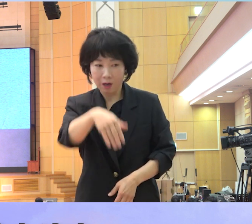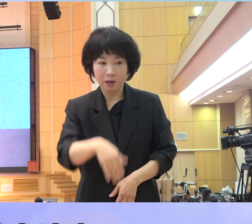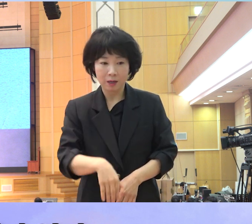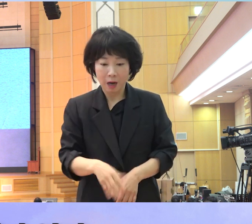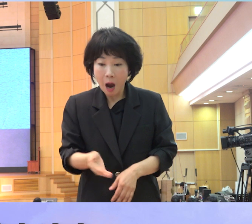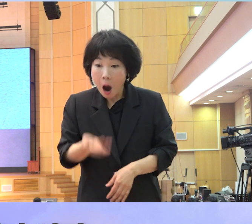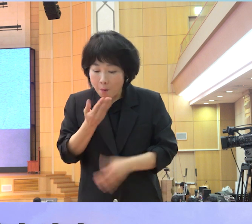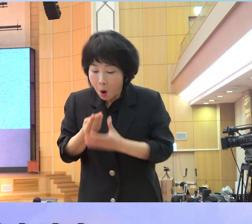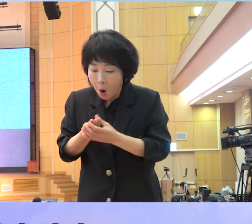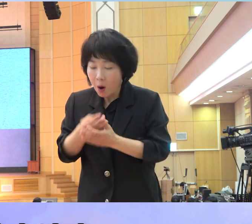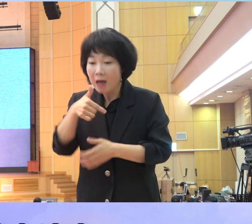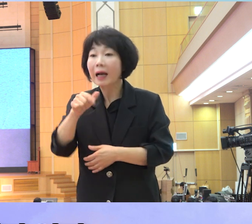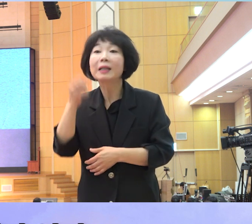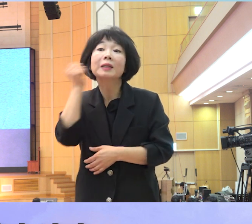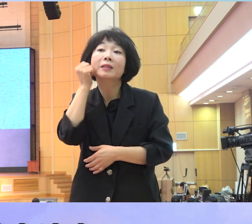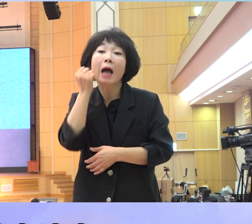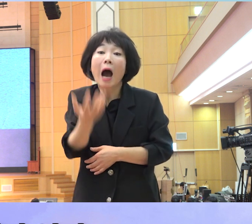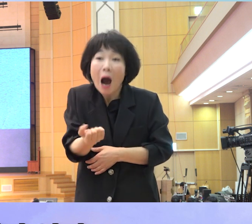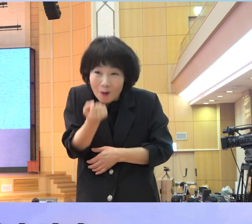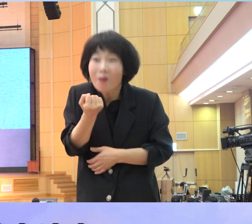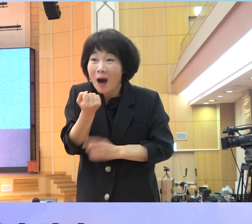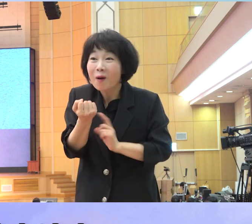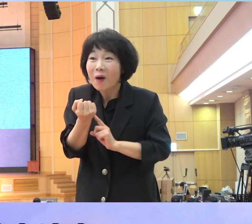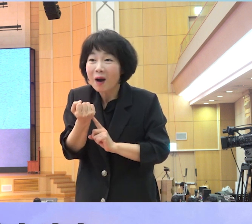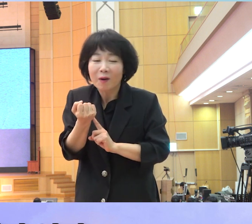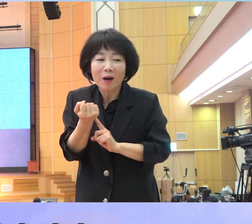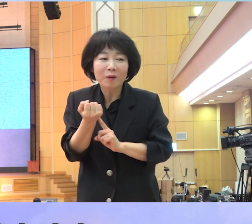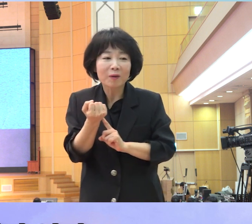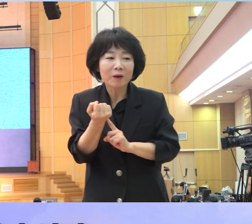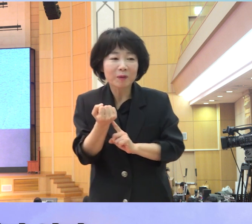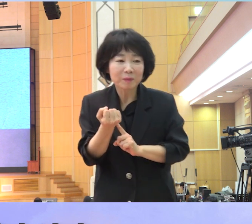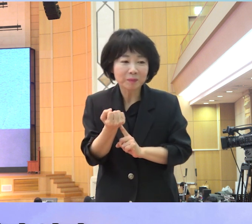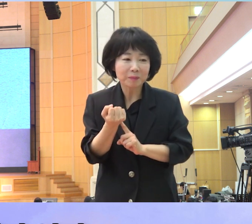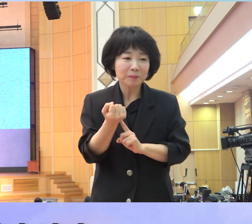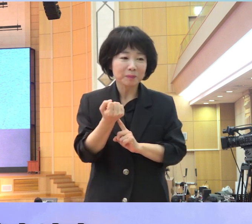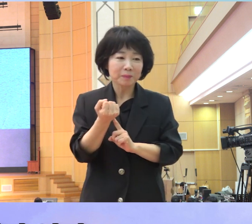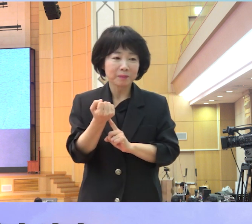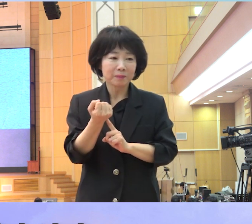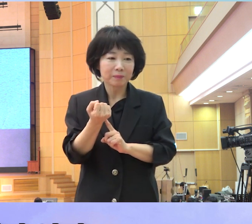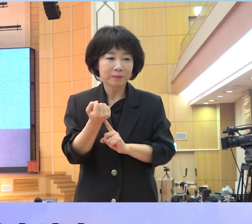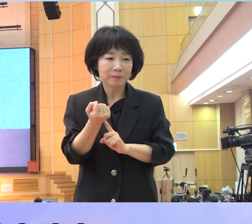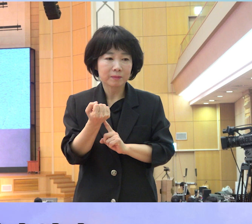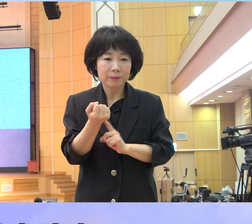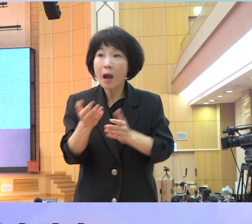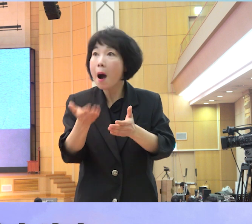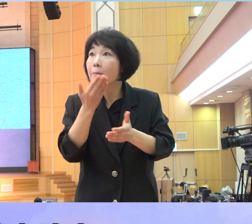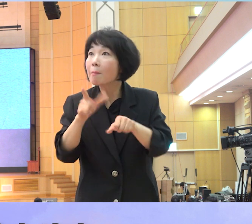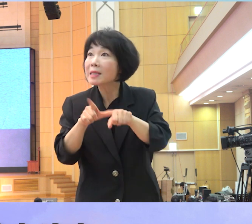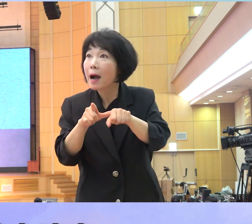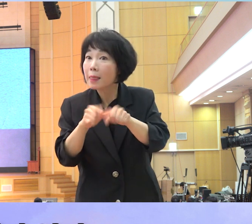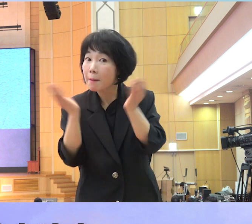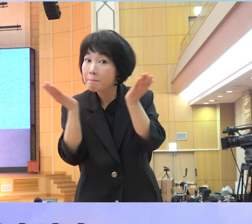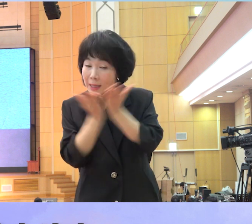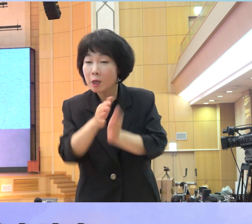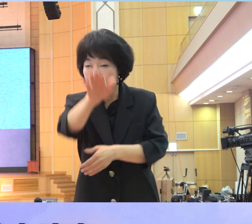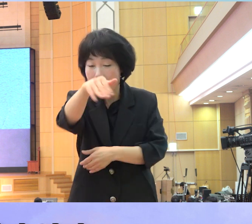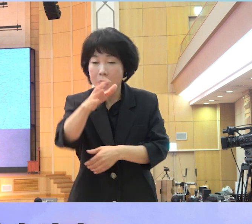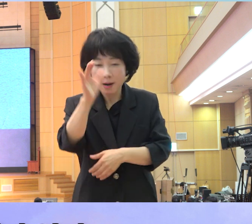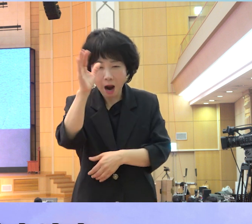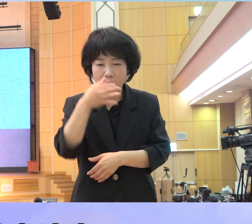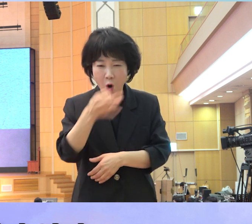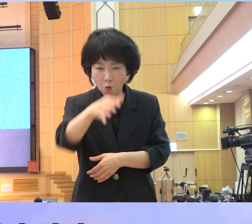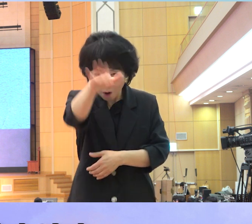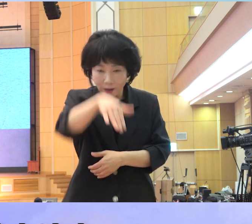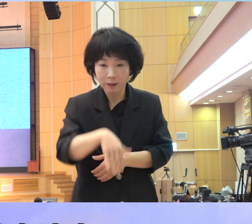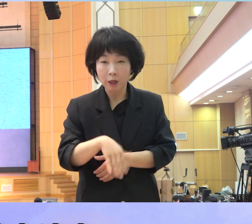가지고, 저는 간식도 안 썼어요. 어리니까 간식 주면 안 좋거든요. 밥 먹어야 될 시간에 훈련을 하는 거예요. 먹이